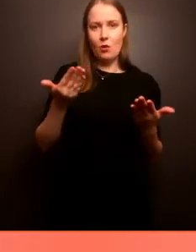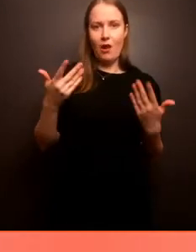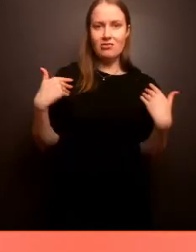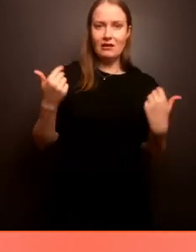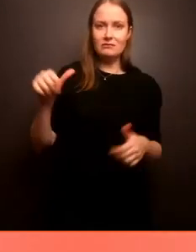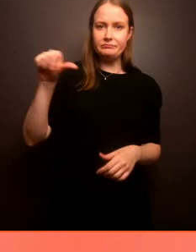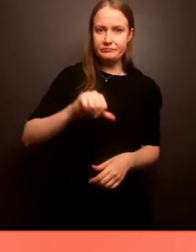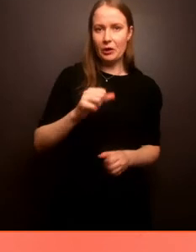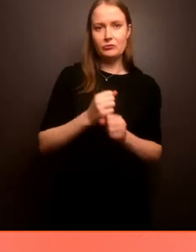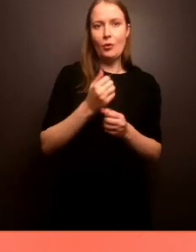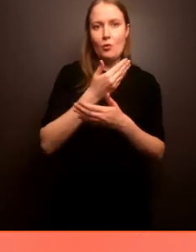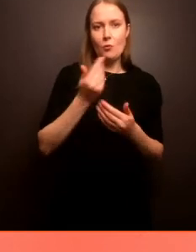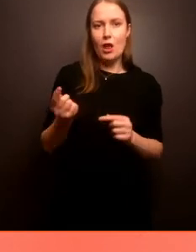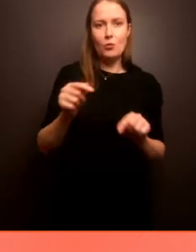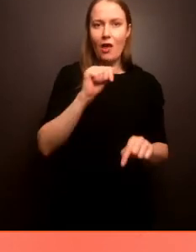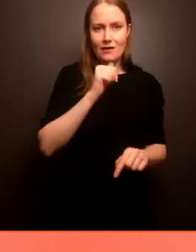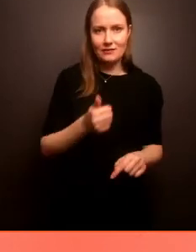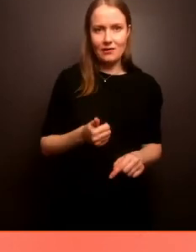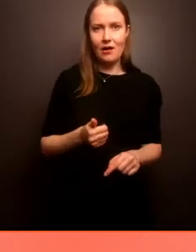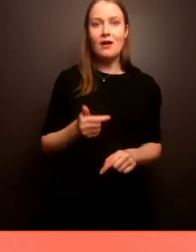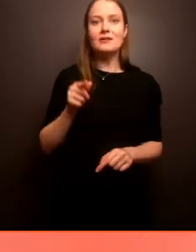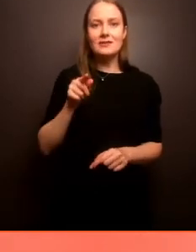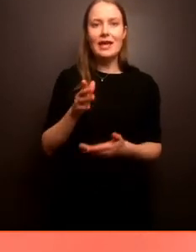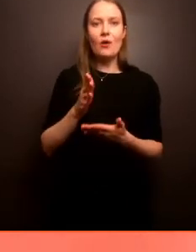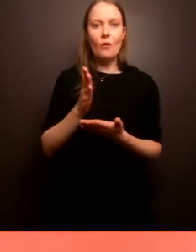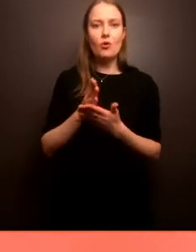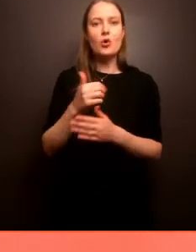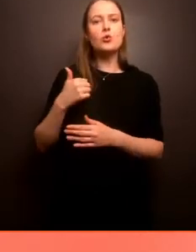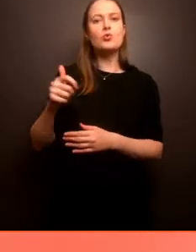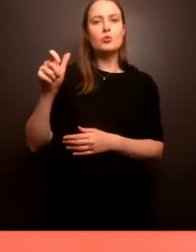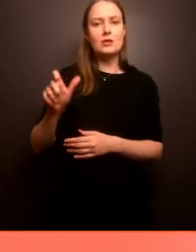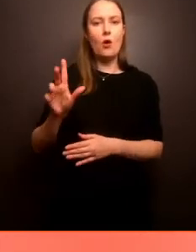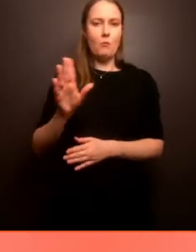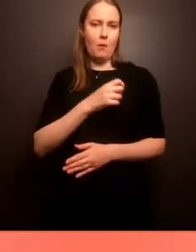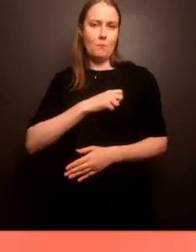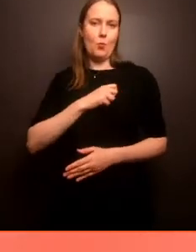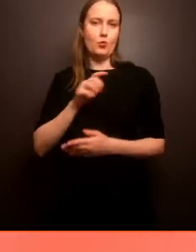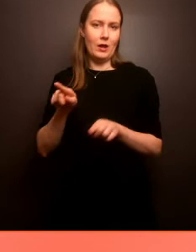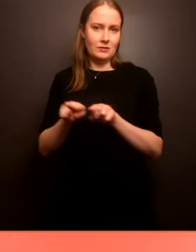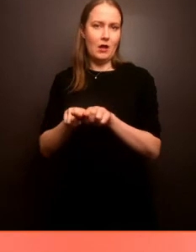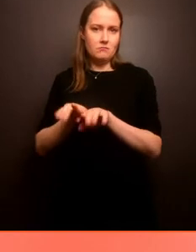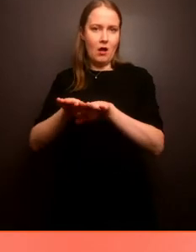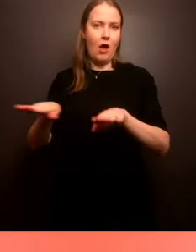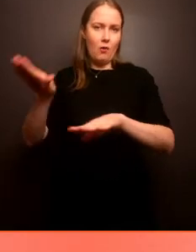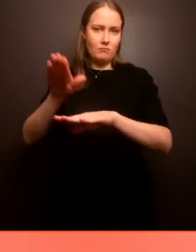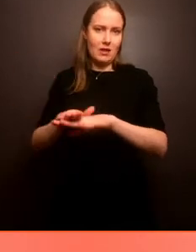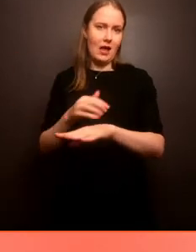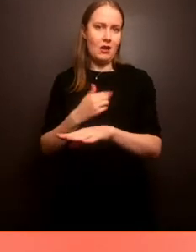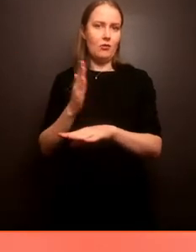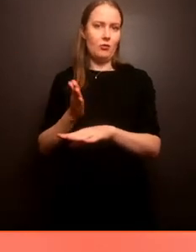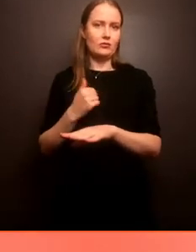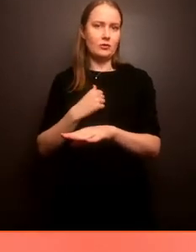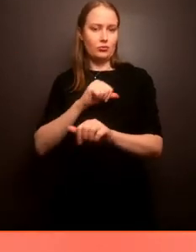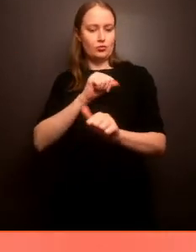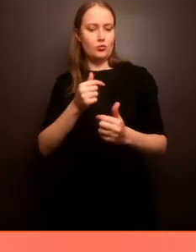on kindlasti teemad, mis on ka juhtide laual. Ma loodan, et mitte laual südamates ja eelkõige südametes.